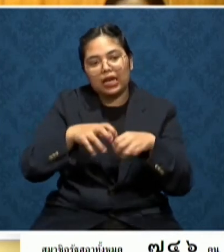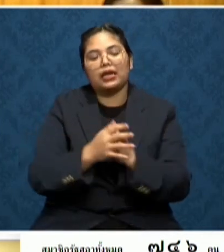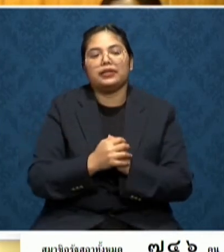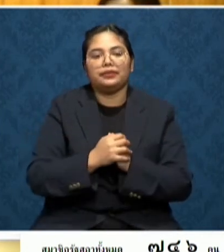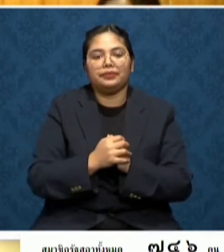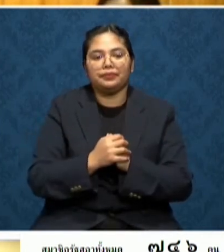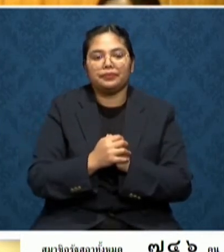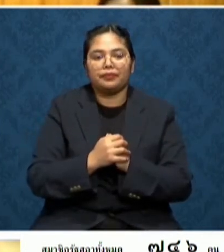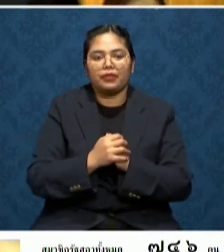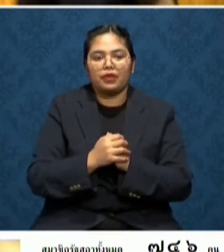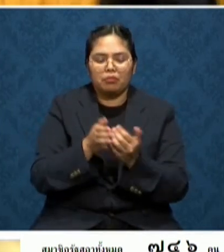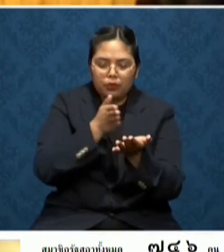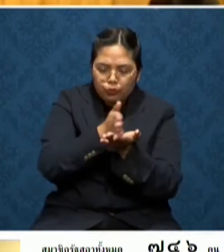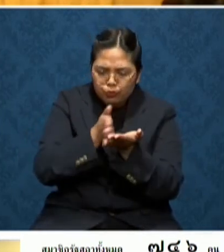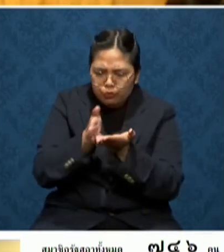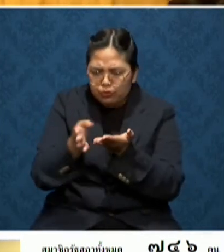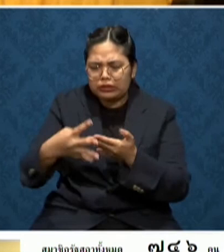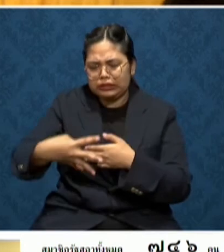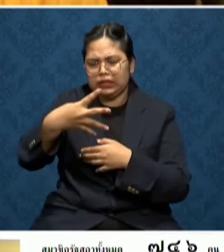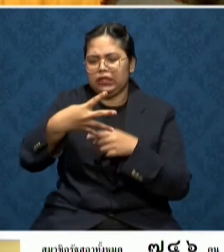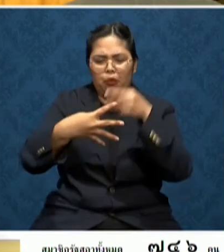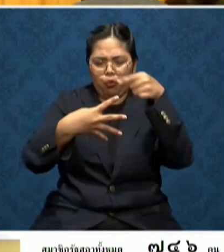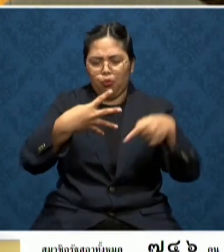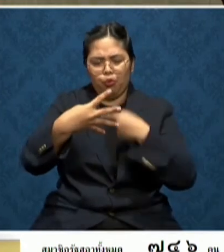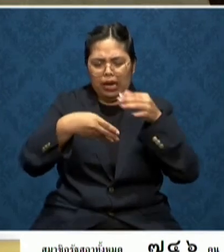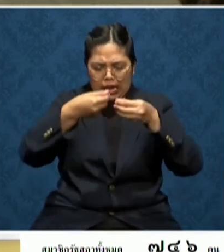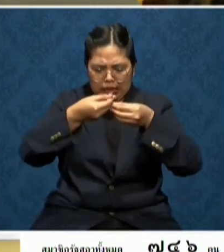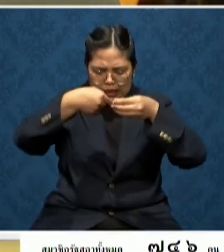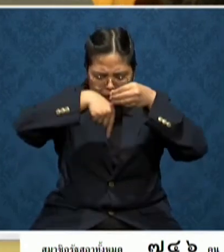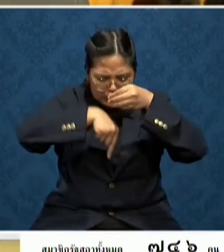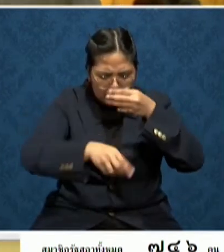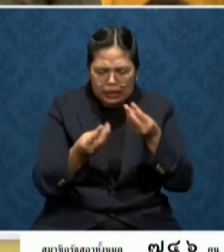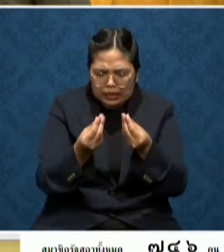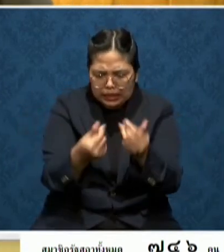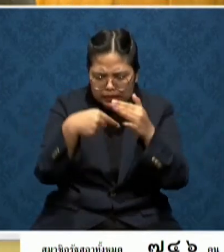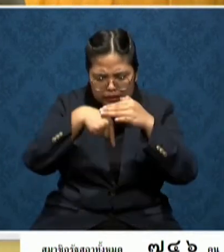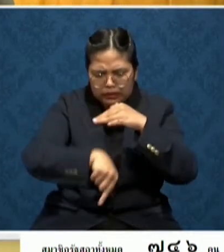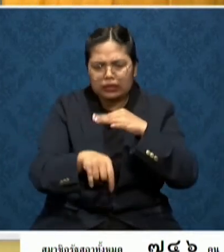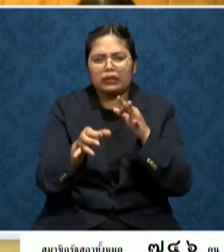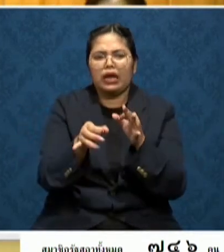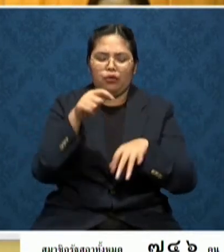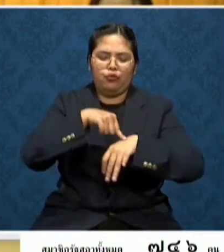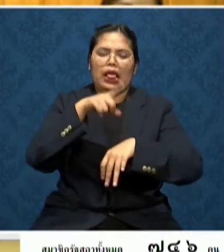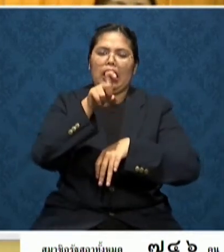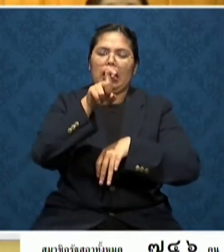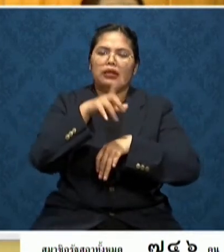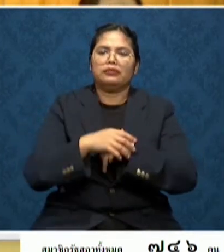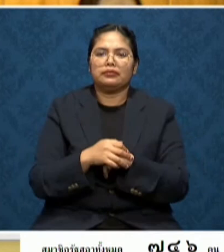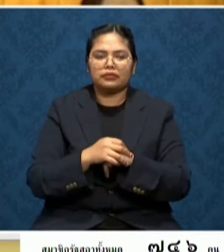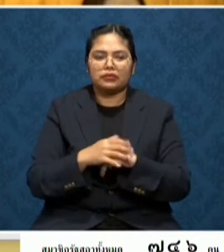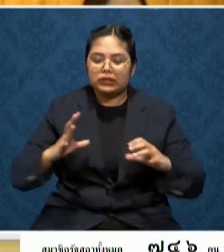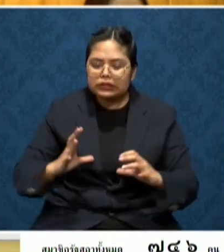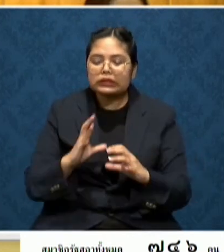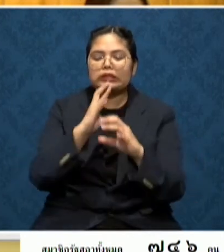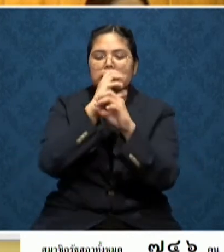ครับซึ่งผมไม่มีเวลาที่จะอภิปรายในรายละเอียดถึงความเป็นไปได้ต่างๆแต่สรุปได้ว่า